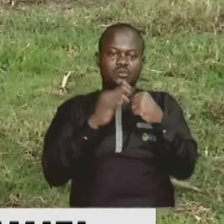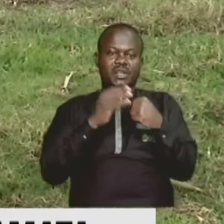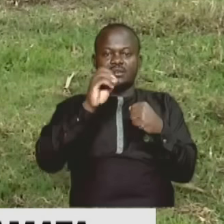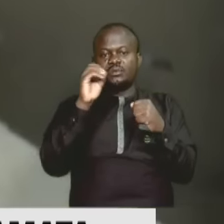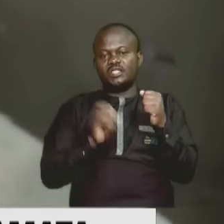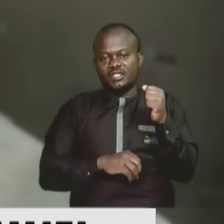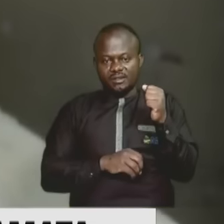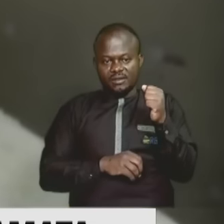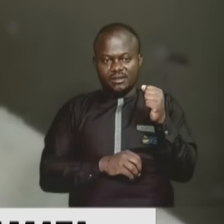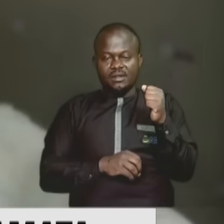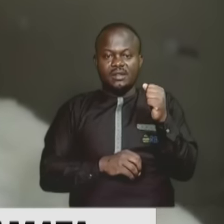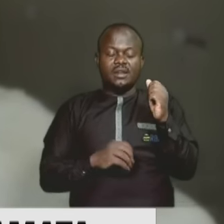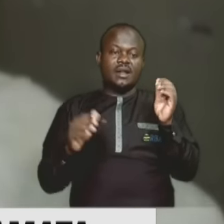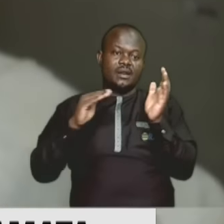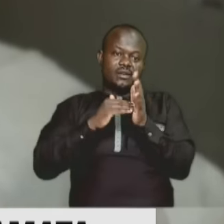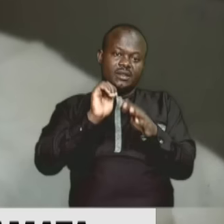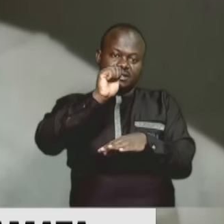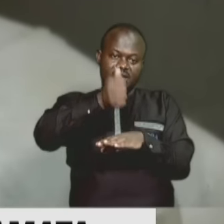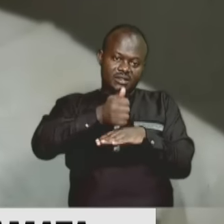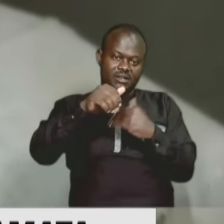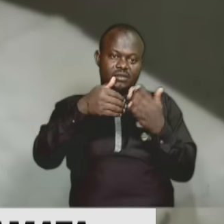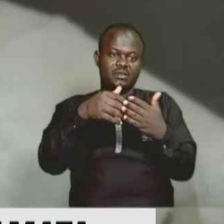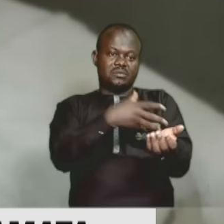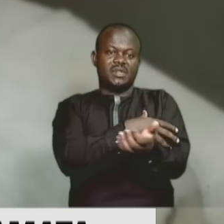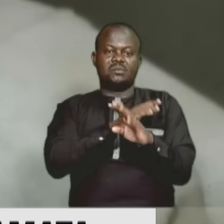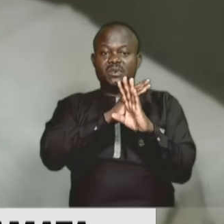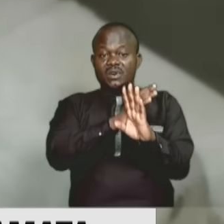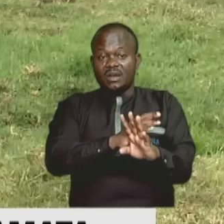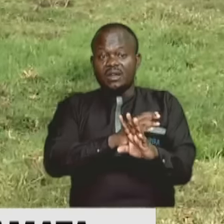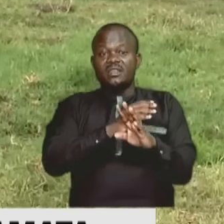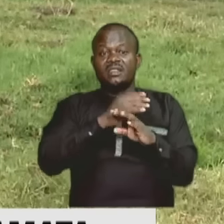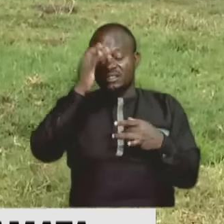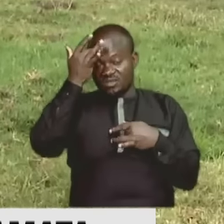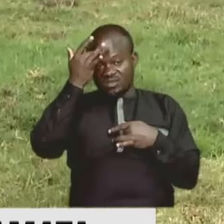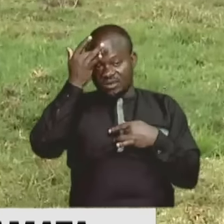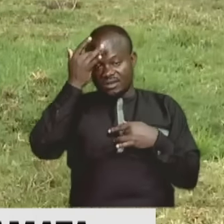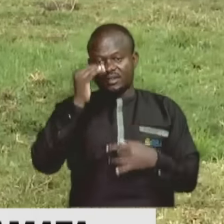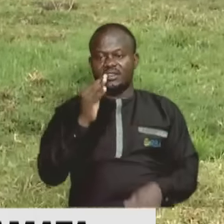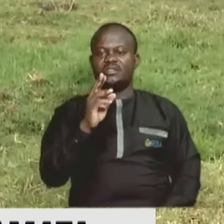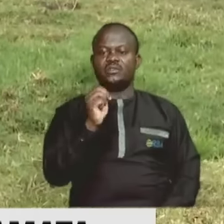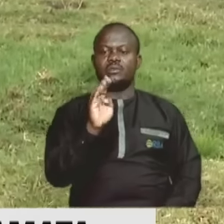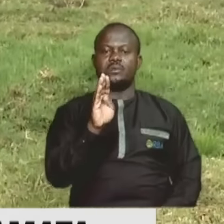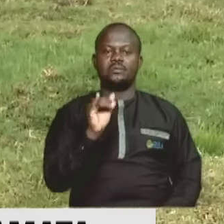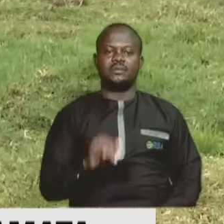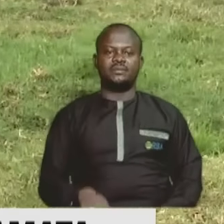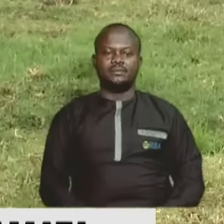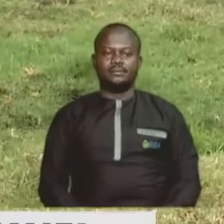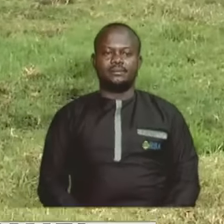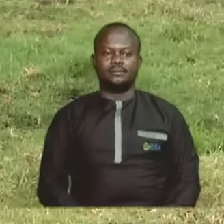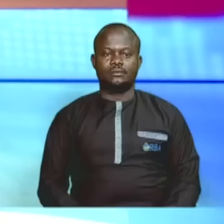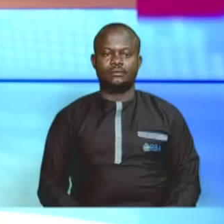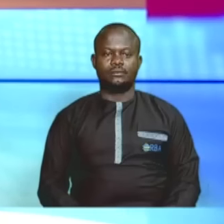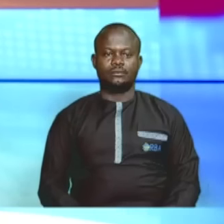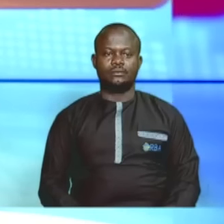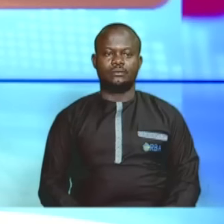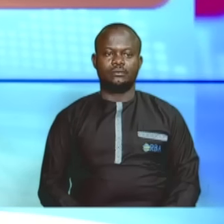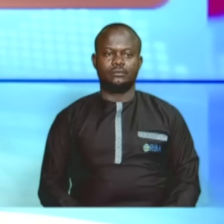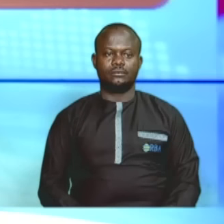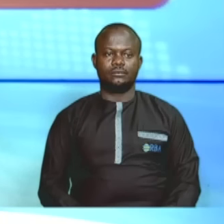68%. Hazanashyirwa kandi imbaraga mu kurwanya indwara y'ifumbi. Faraji Nitegeka mu karere ka Nyabihu.